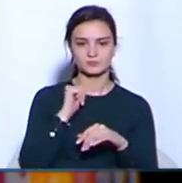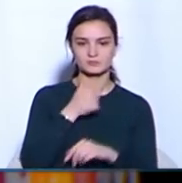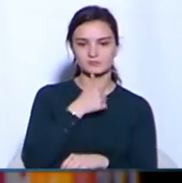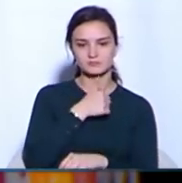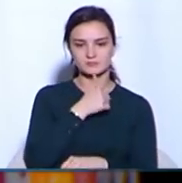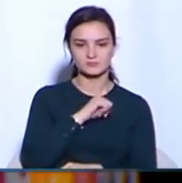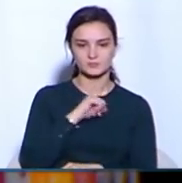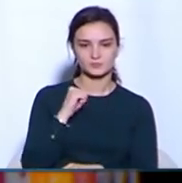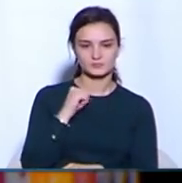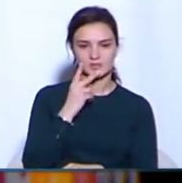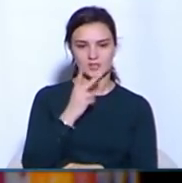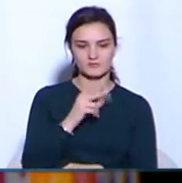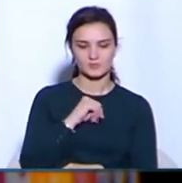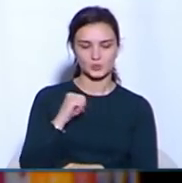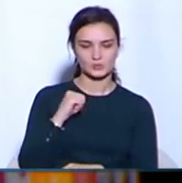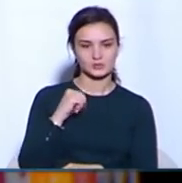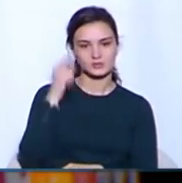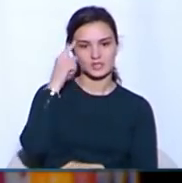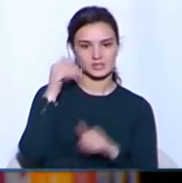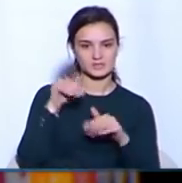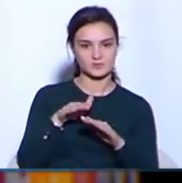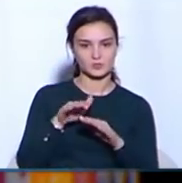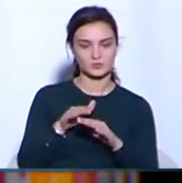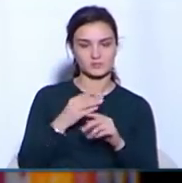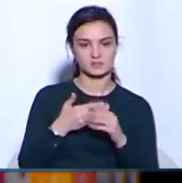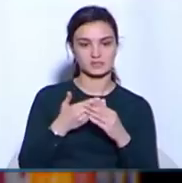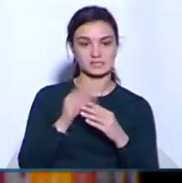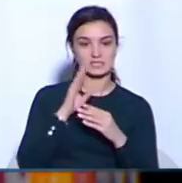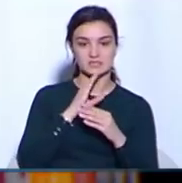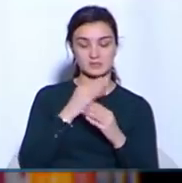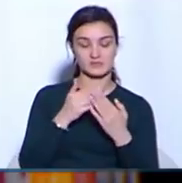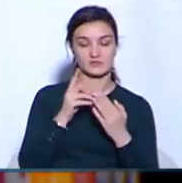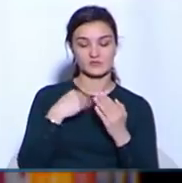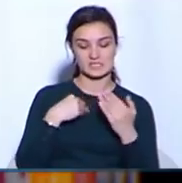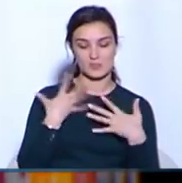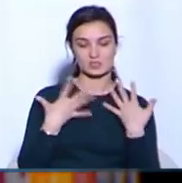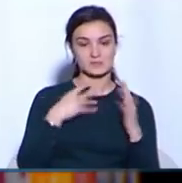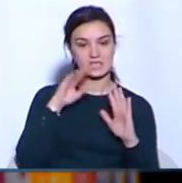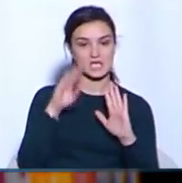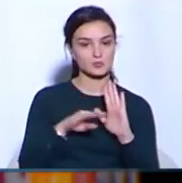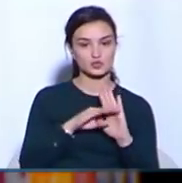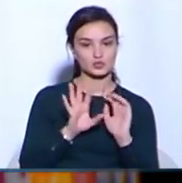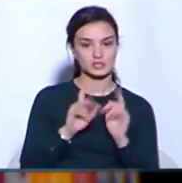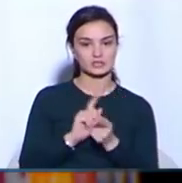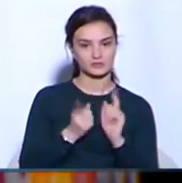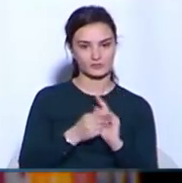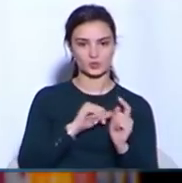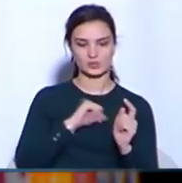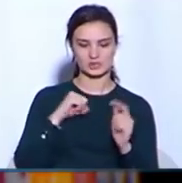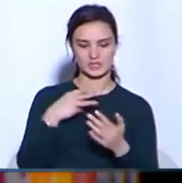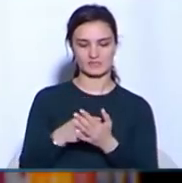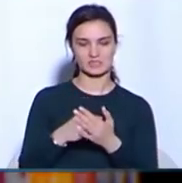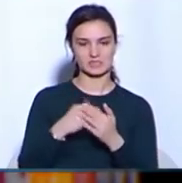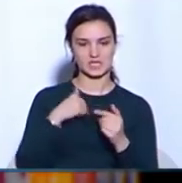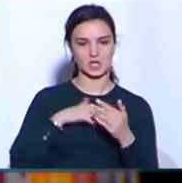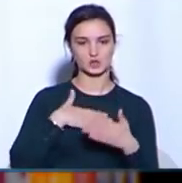ძალებს თვითონ გააკეთოს დასკვნები. ანუ არა უპირობოდ დაემორჩილოს ჩვენს ემოციებს, არამედ უკვე თვითონ გადავიდეს, თვითონ